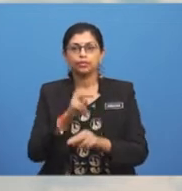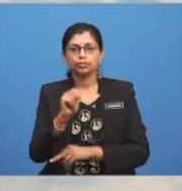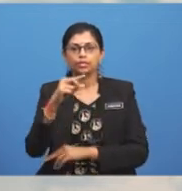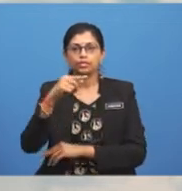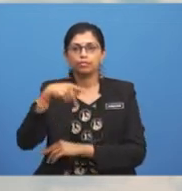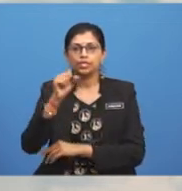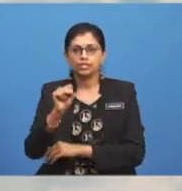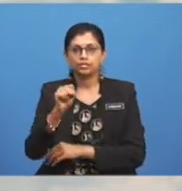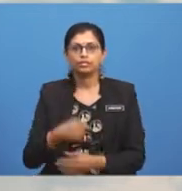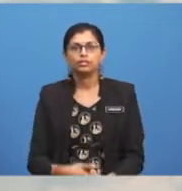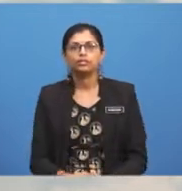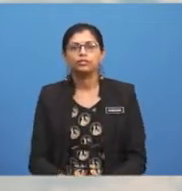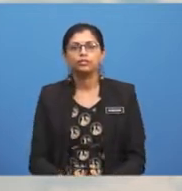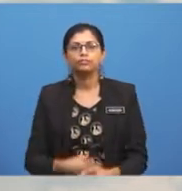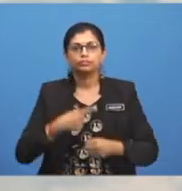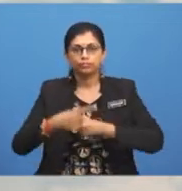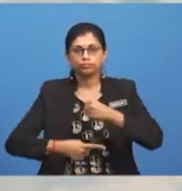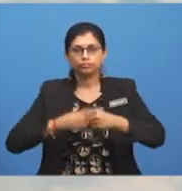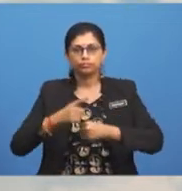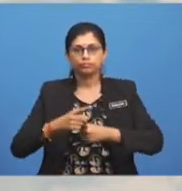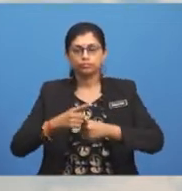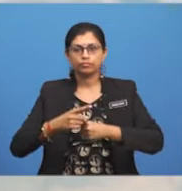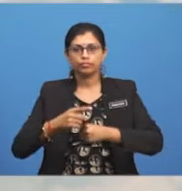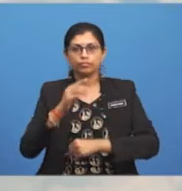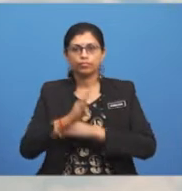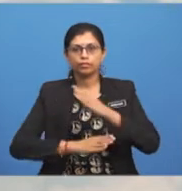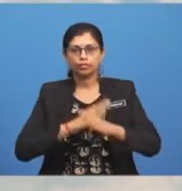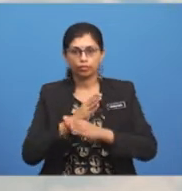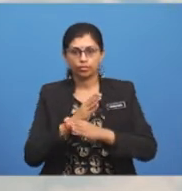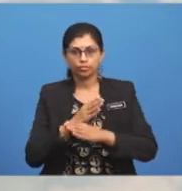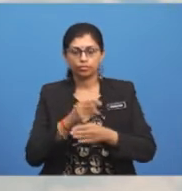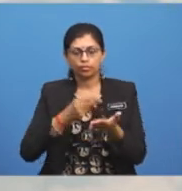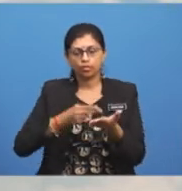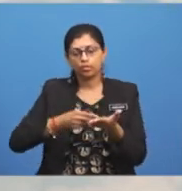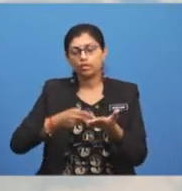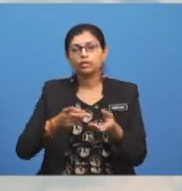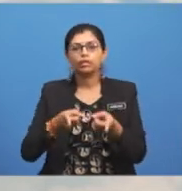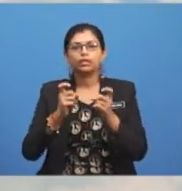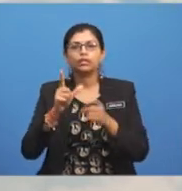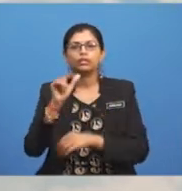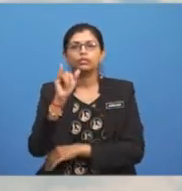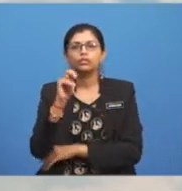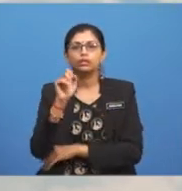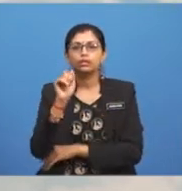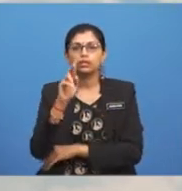hitung laju linear satelit tersebut jika ia berada pada ketinggian h bersamaan